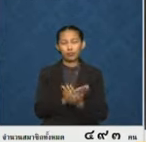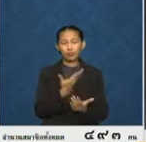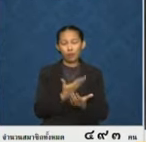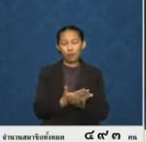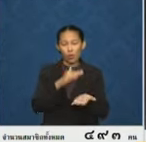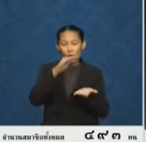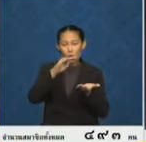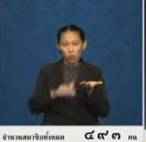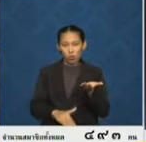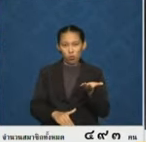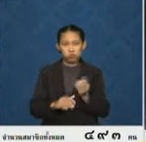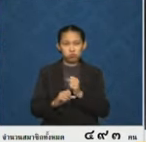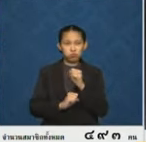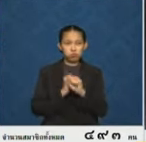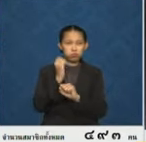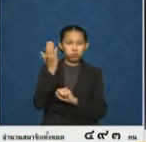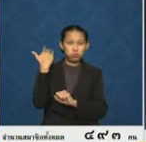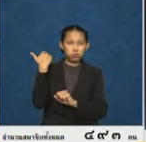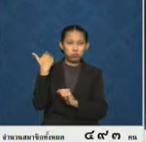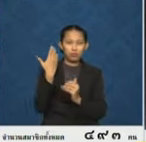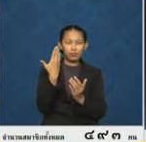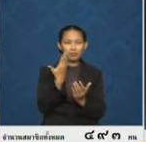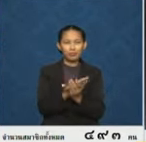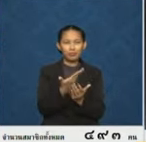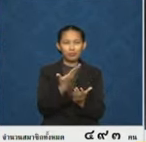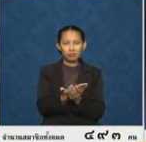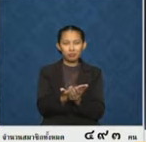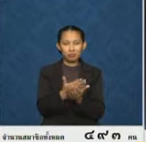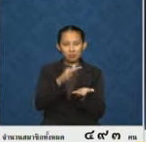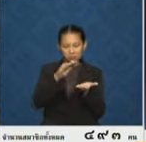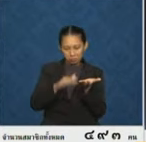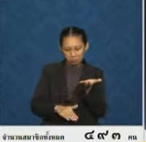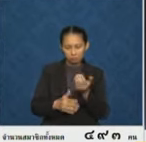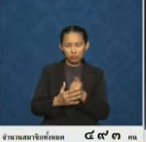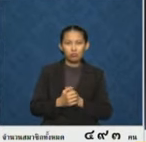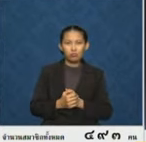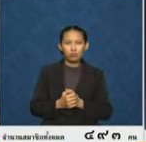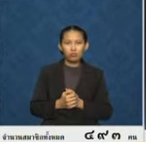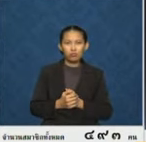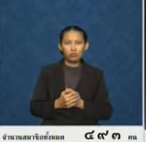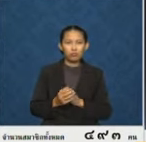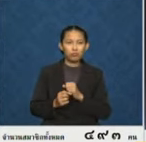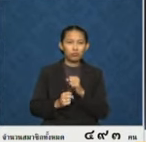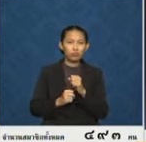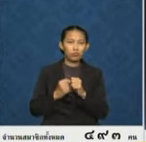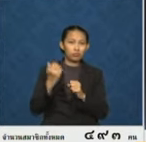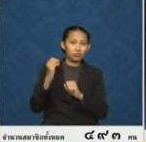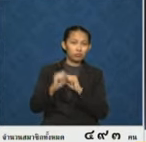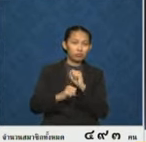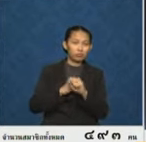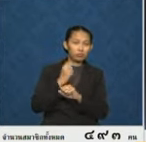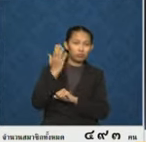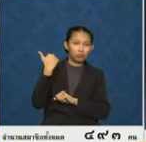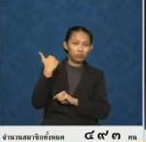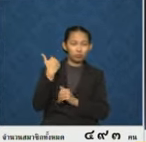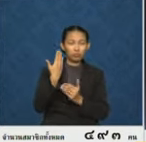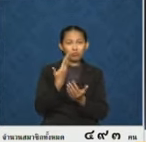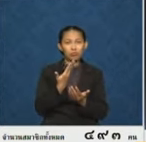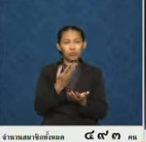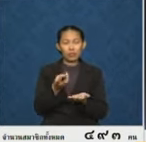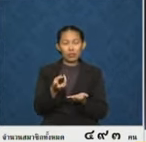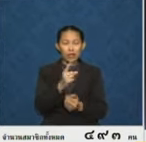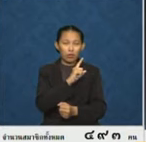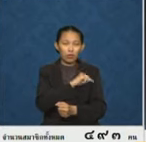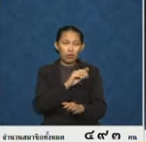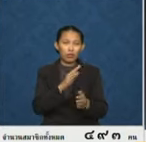ต่ำกว่าจากปีที่แล้วเป็นจำนวนมากในฤดูกาลที่แล้วประมาณนี้นะครับข้าวขาวจะขายได้ประมาณ